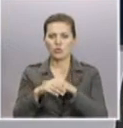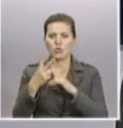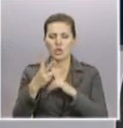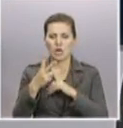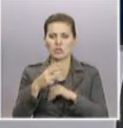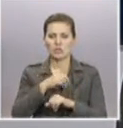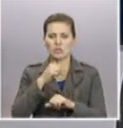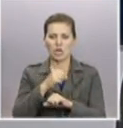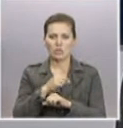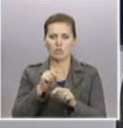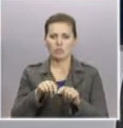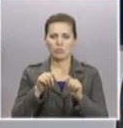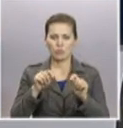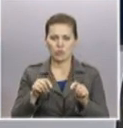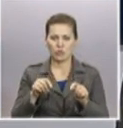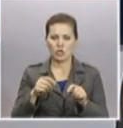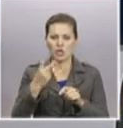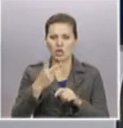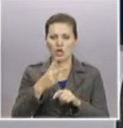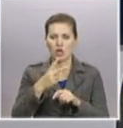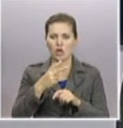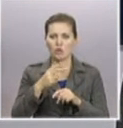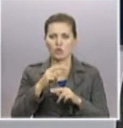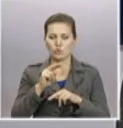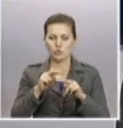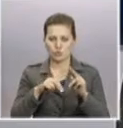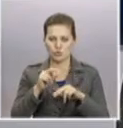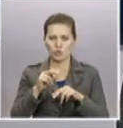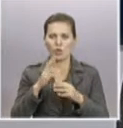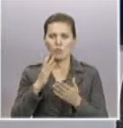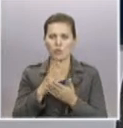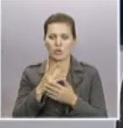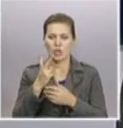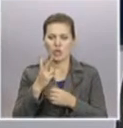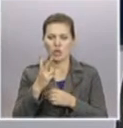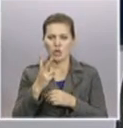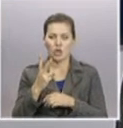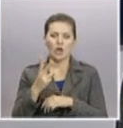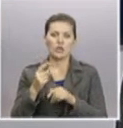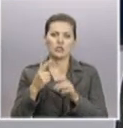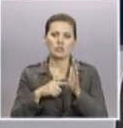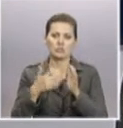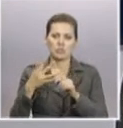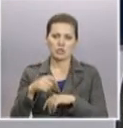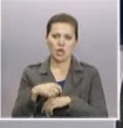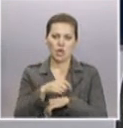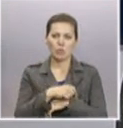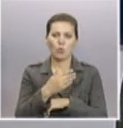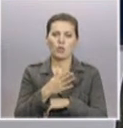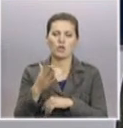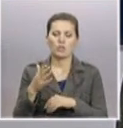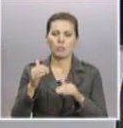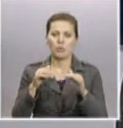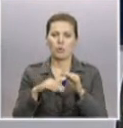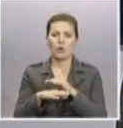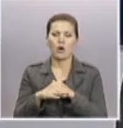іске қосылып, тағы 2 бекетінің құрылысы басталды. 2,75 шақырым болатын